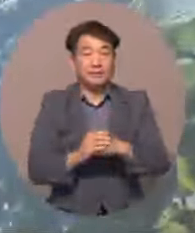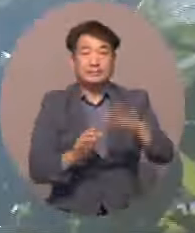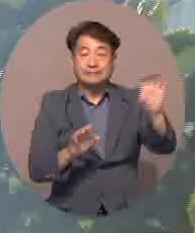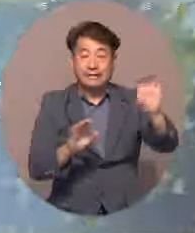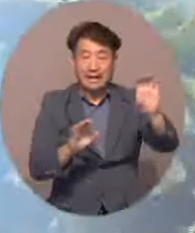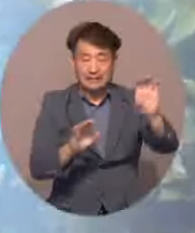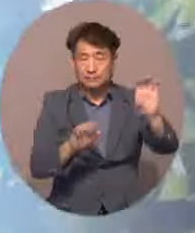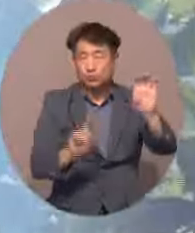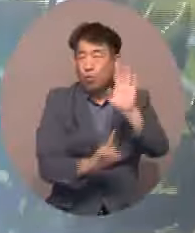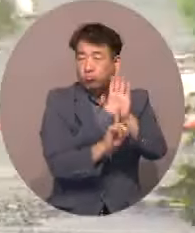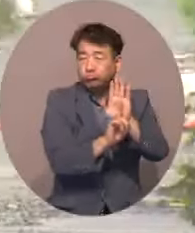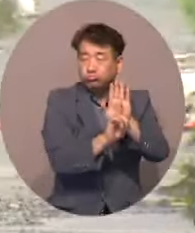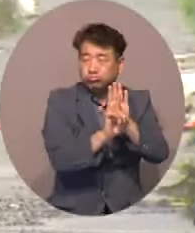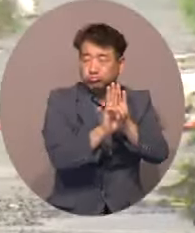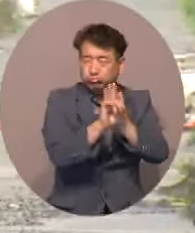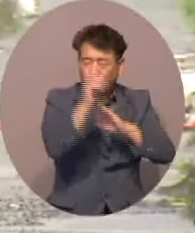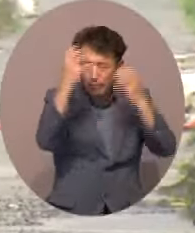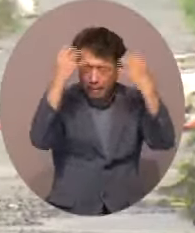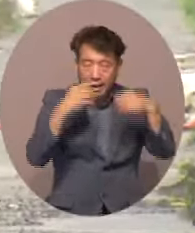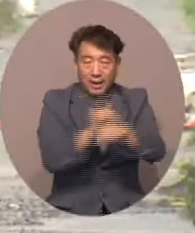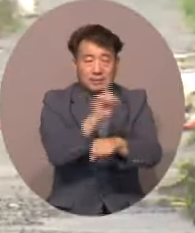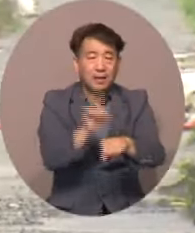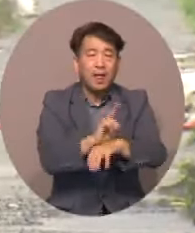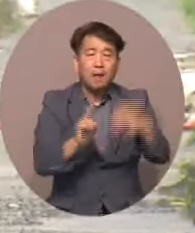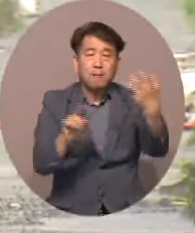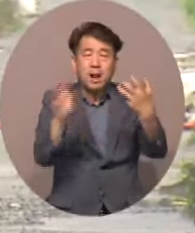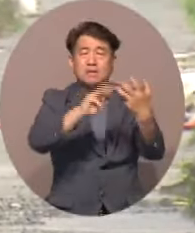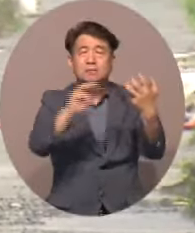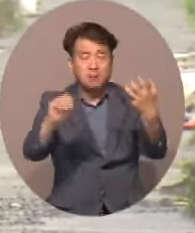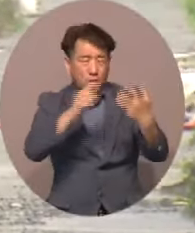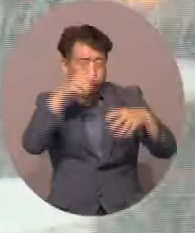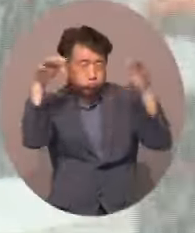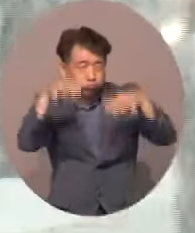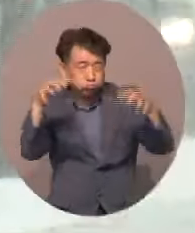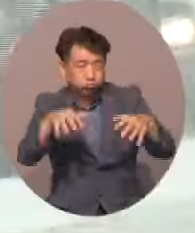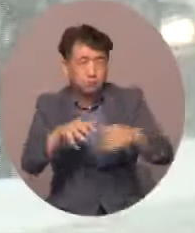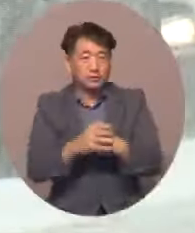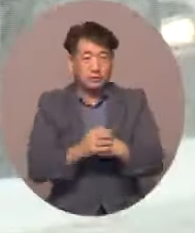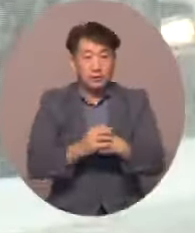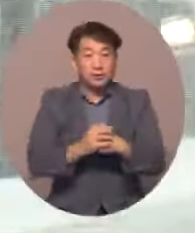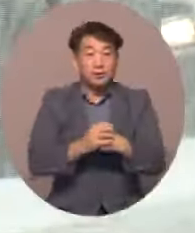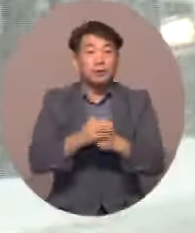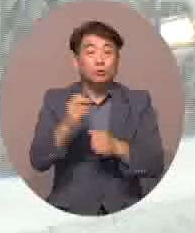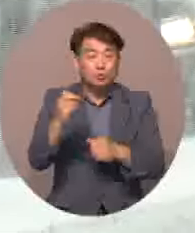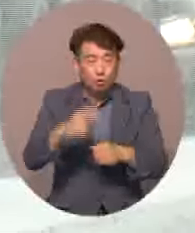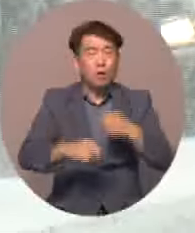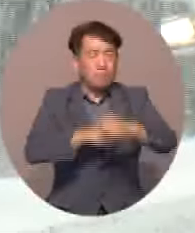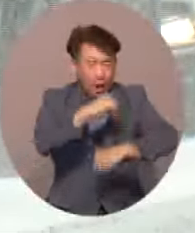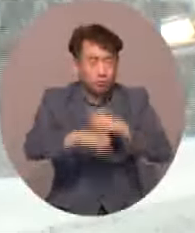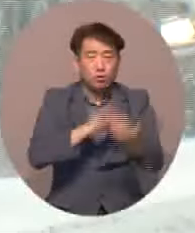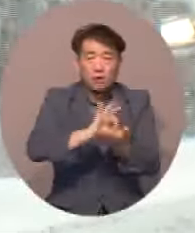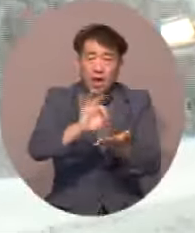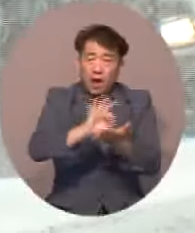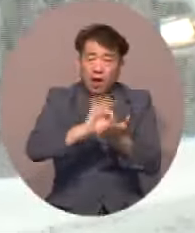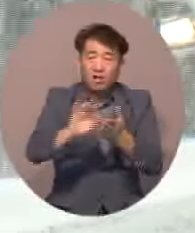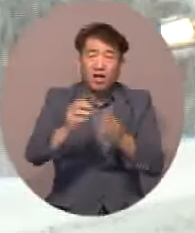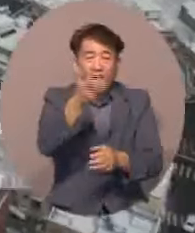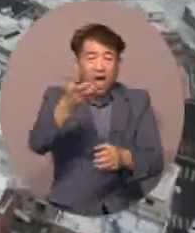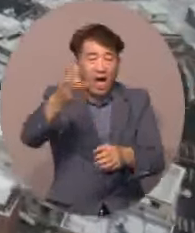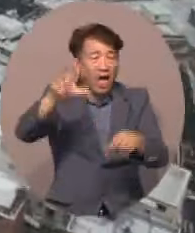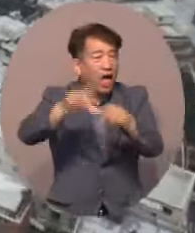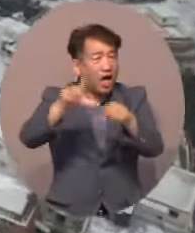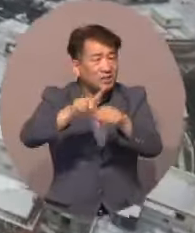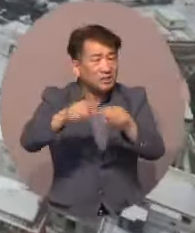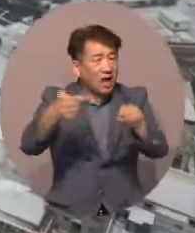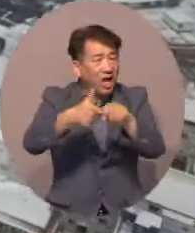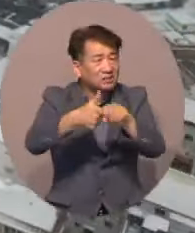40도에 육박하는 폭염과 시간당 80mm 이상의 극한 호우, 무분별한 온실가스 배출은 이상 기후로 인한